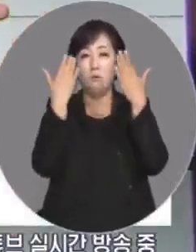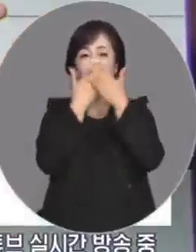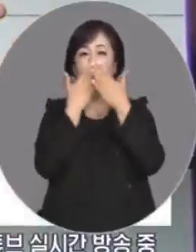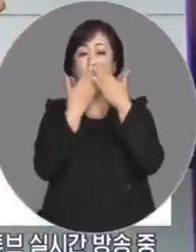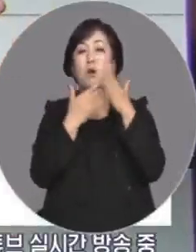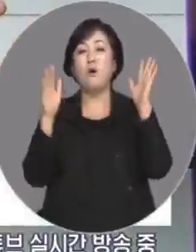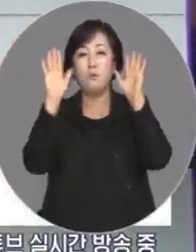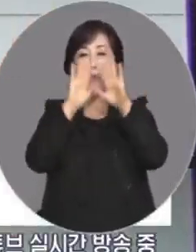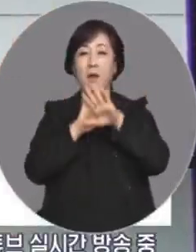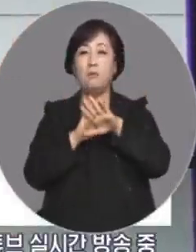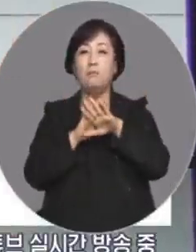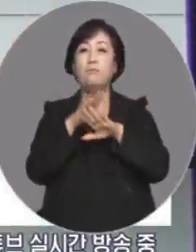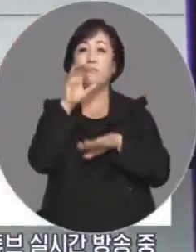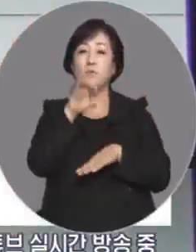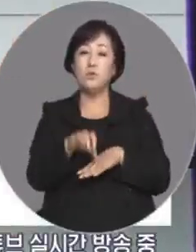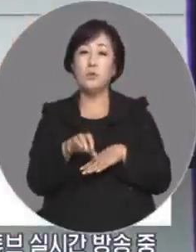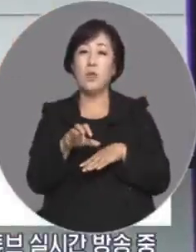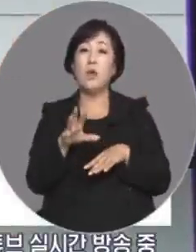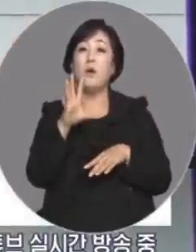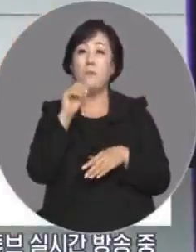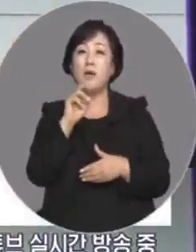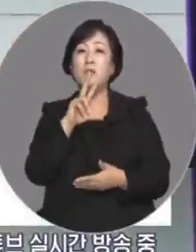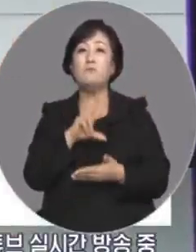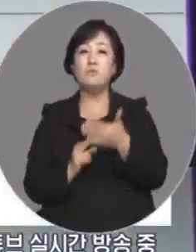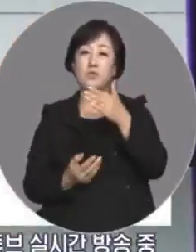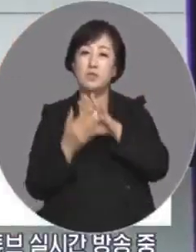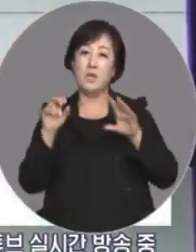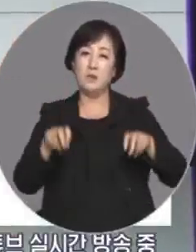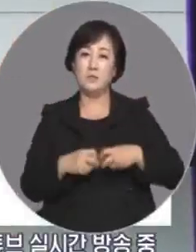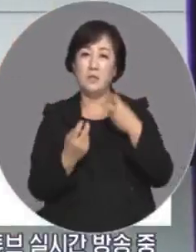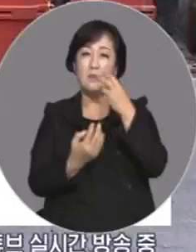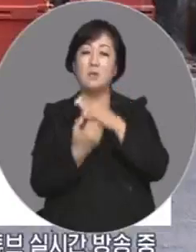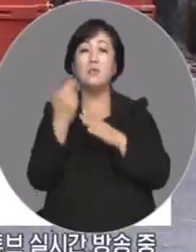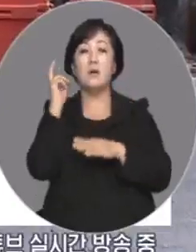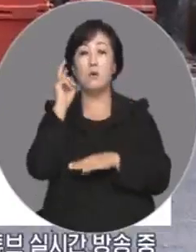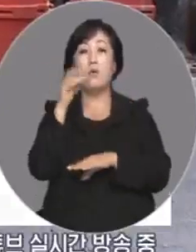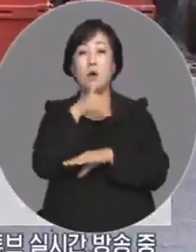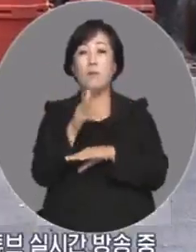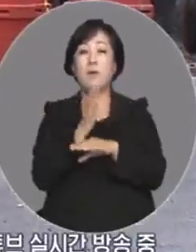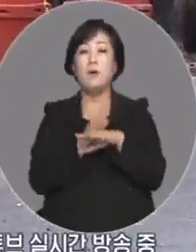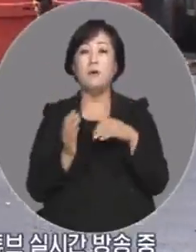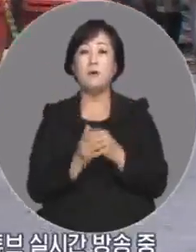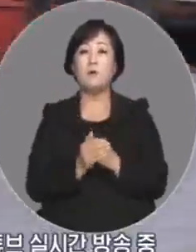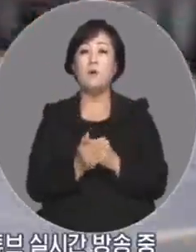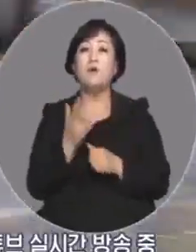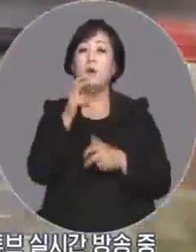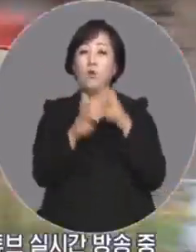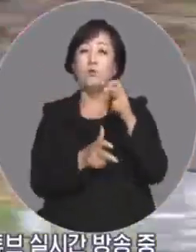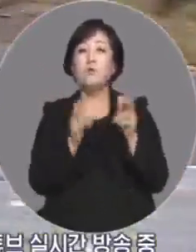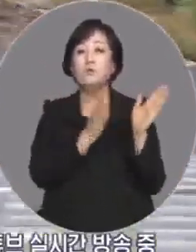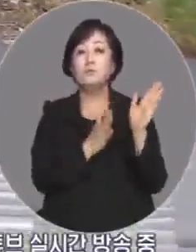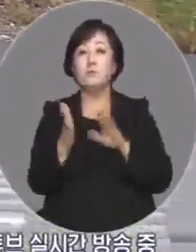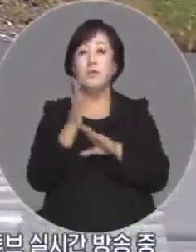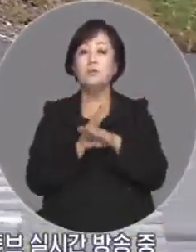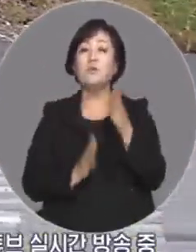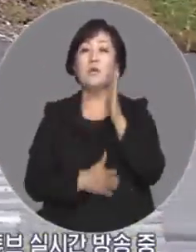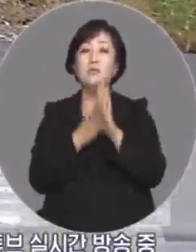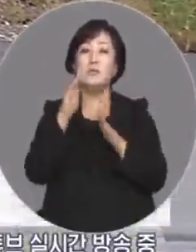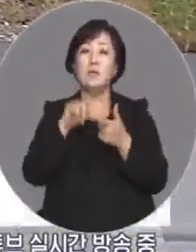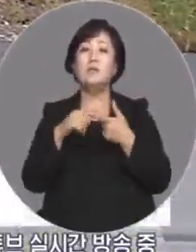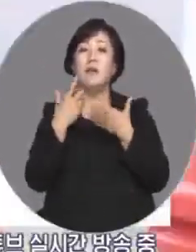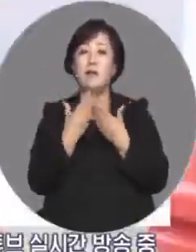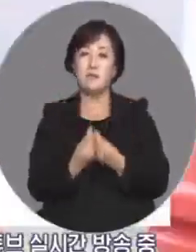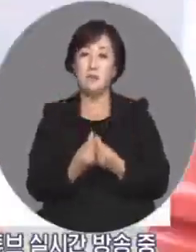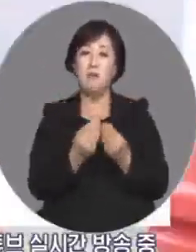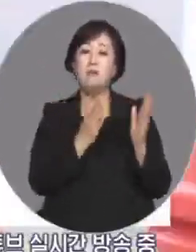어둡고 그래서 많이 사고도 나겠다 이런 생각을 합니다. 하지만 공사를 진행하는 울산시는